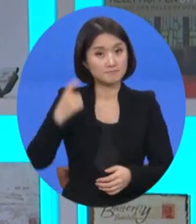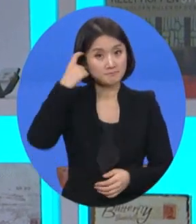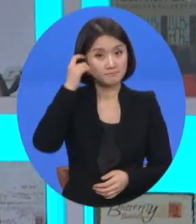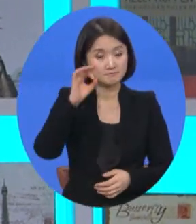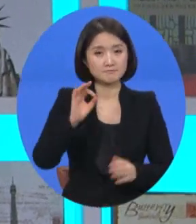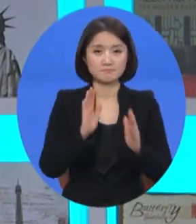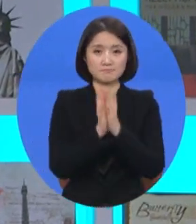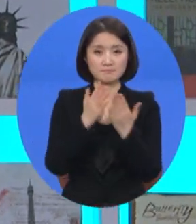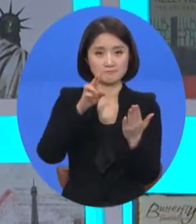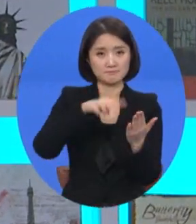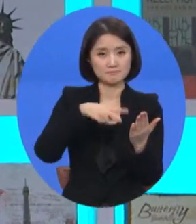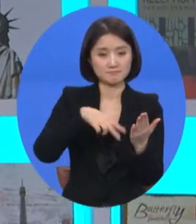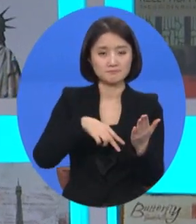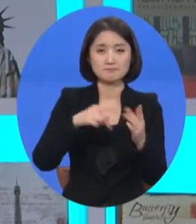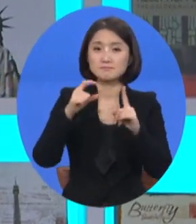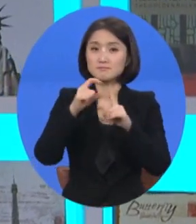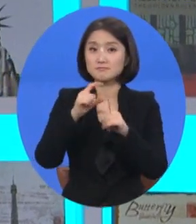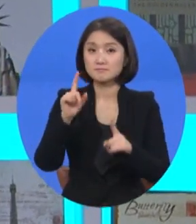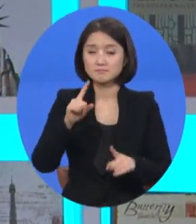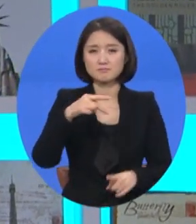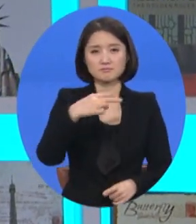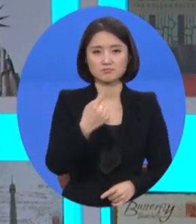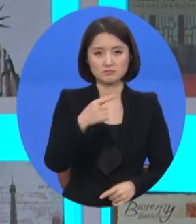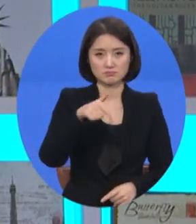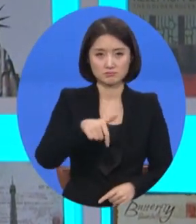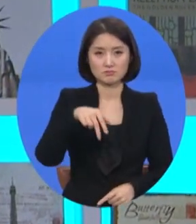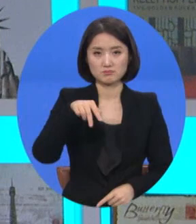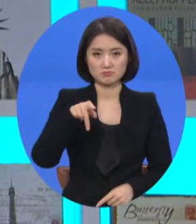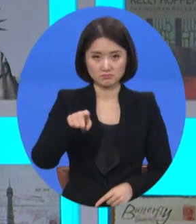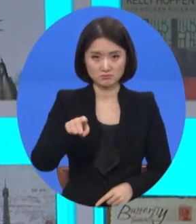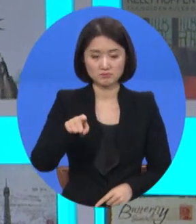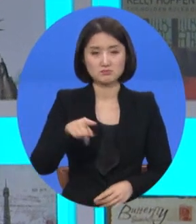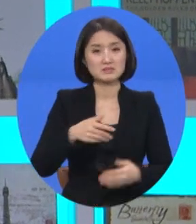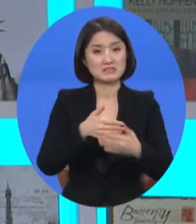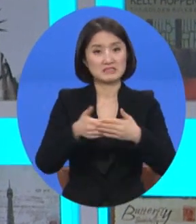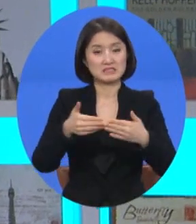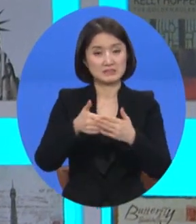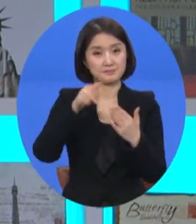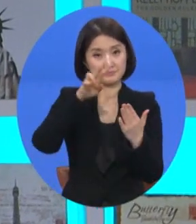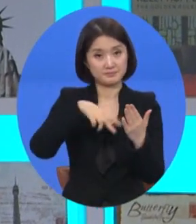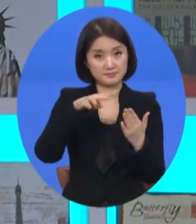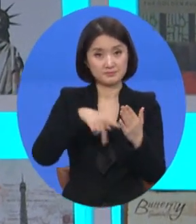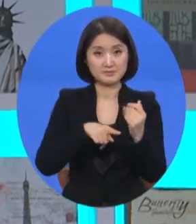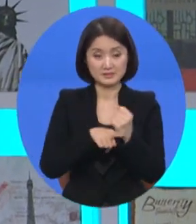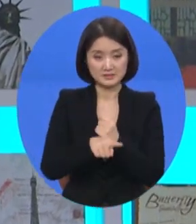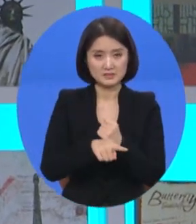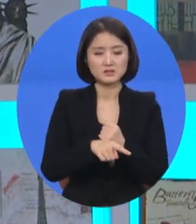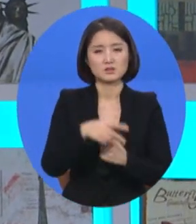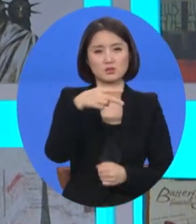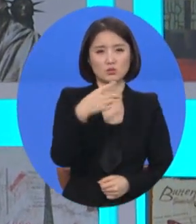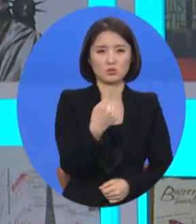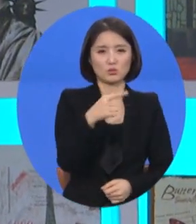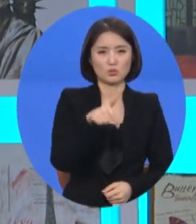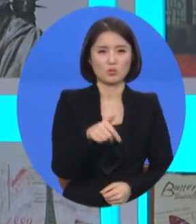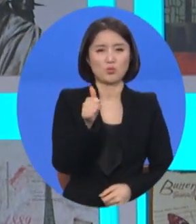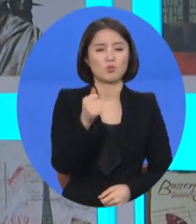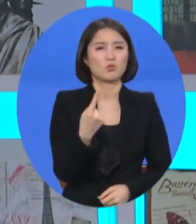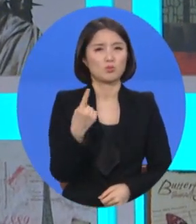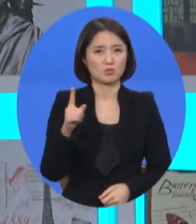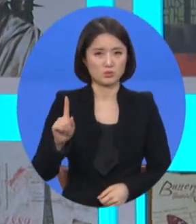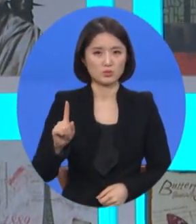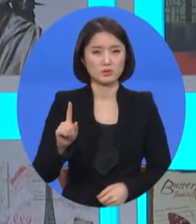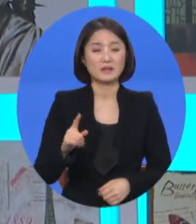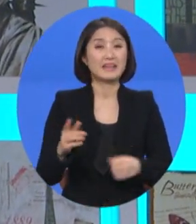독서가 되죠 고요 그림을 읽으면 녹화가 되는 겁니다 그림은 도는 대상이 아니라 읽어내야 하는